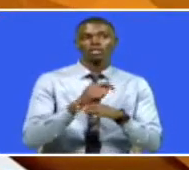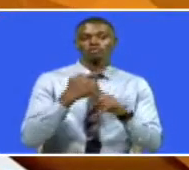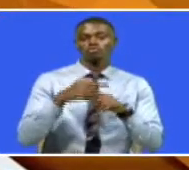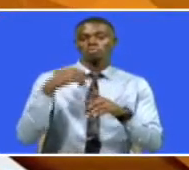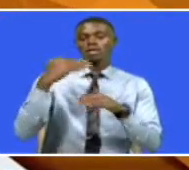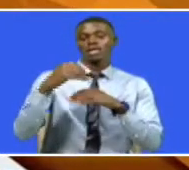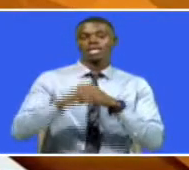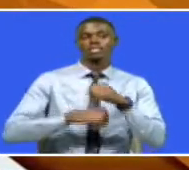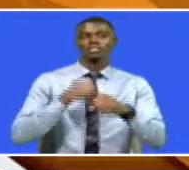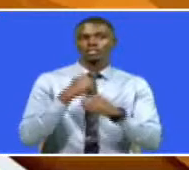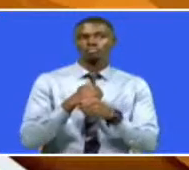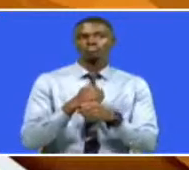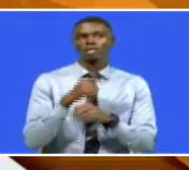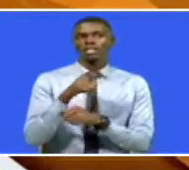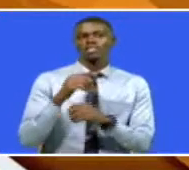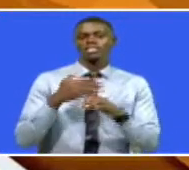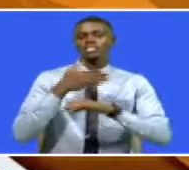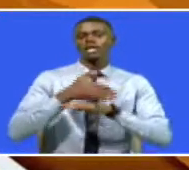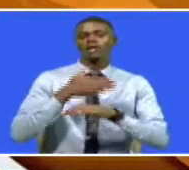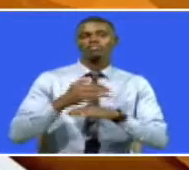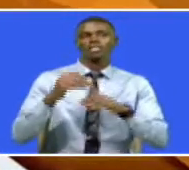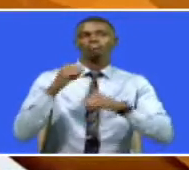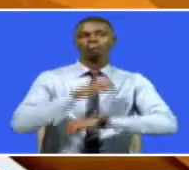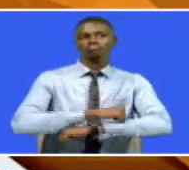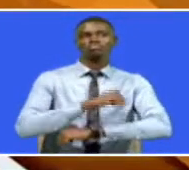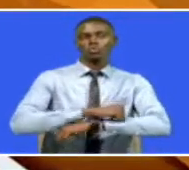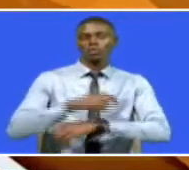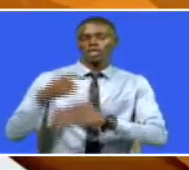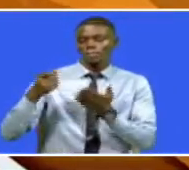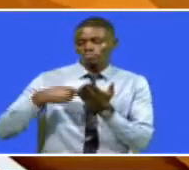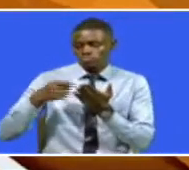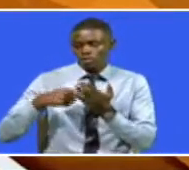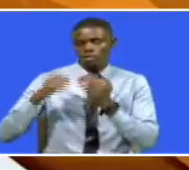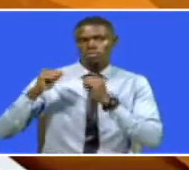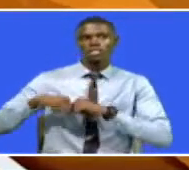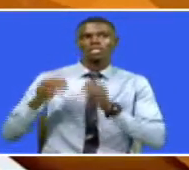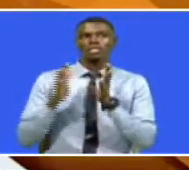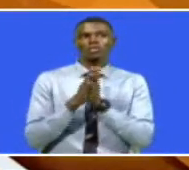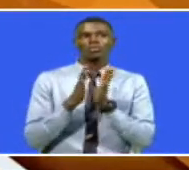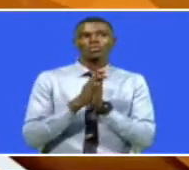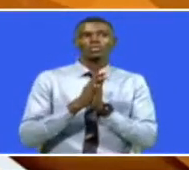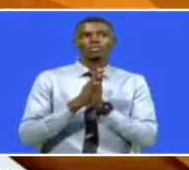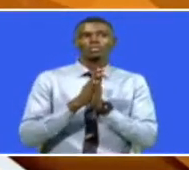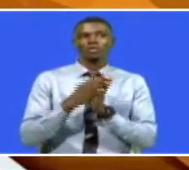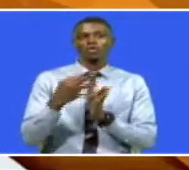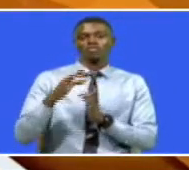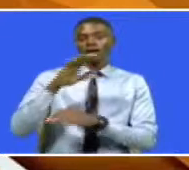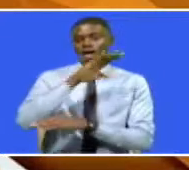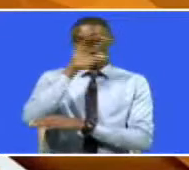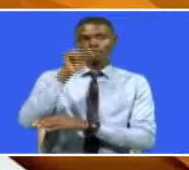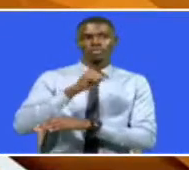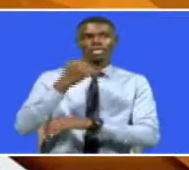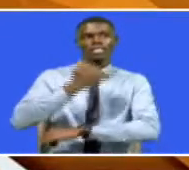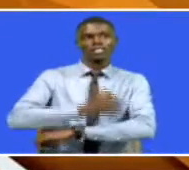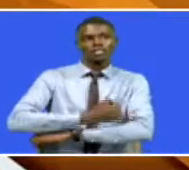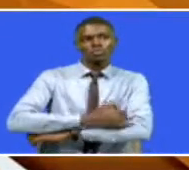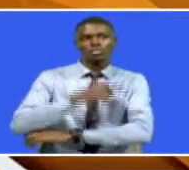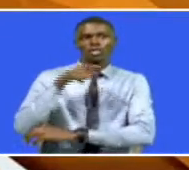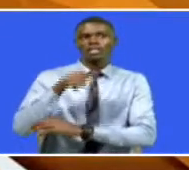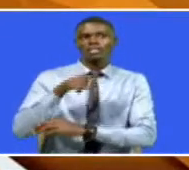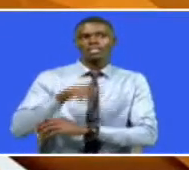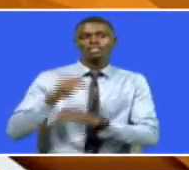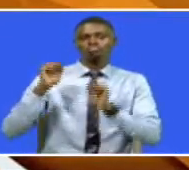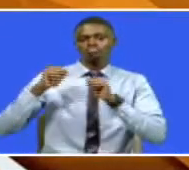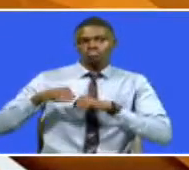mwaka ujao. Hii ni baada ya chuo hicho kutia saini mkataba na chuo kikuu cha usimamizi cha Afrika. Mkataba huo